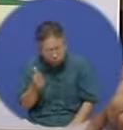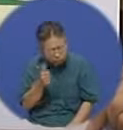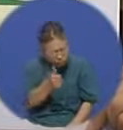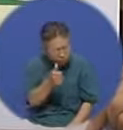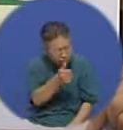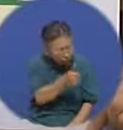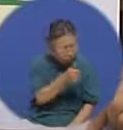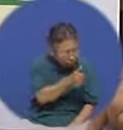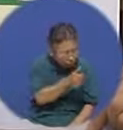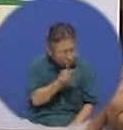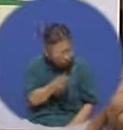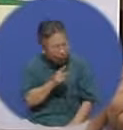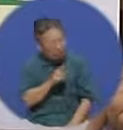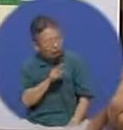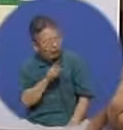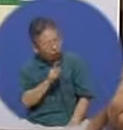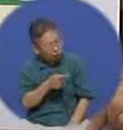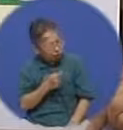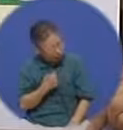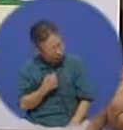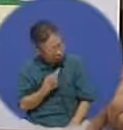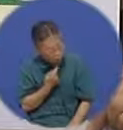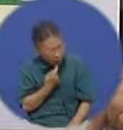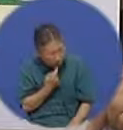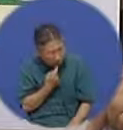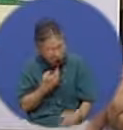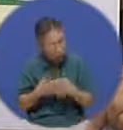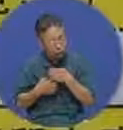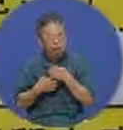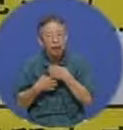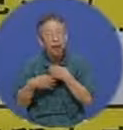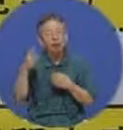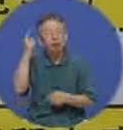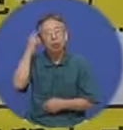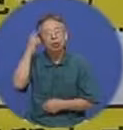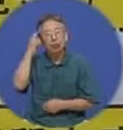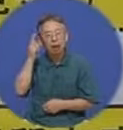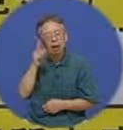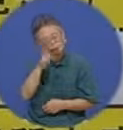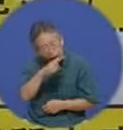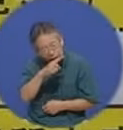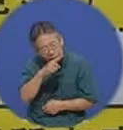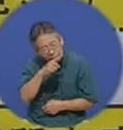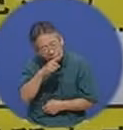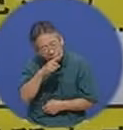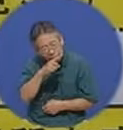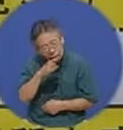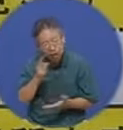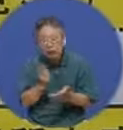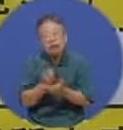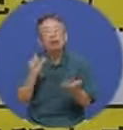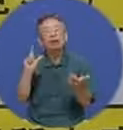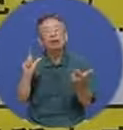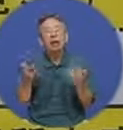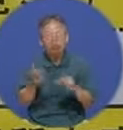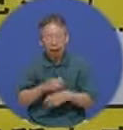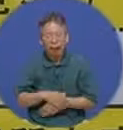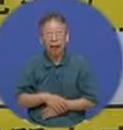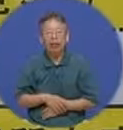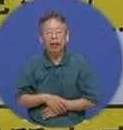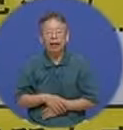。で母これはちょっと危険があるなと、必ずしもその悪いものではなくてもね、そういう時はです